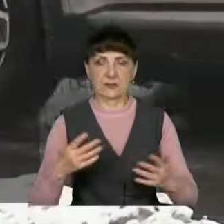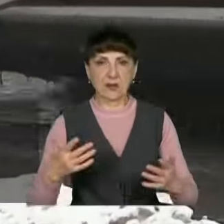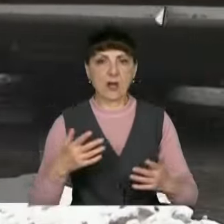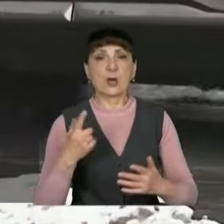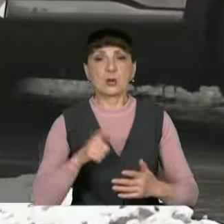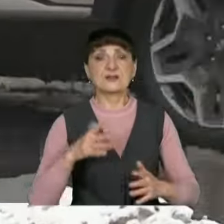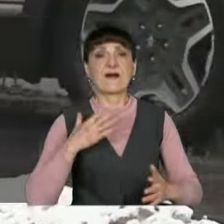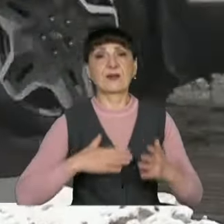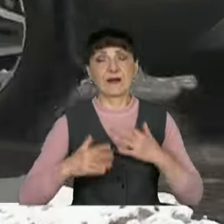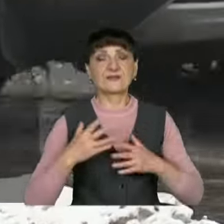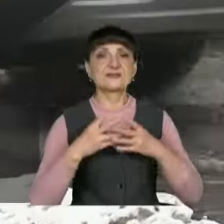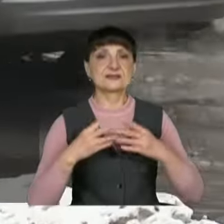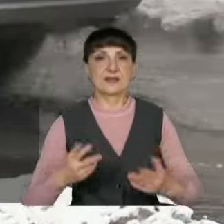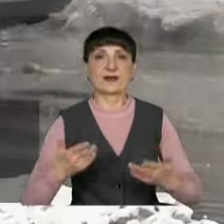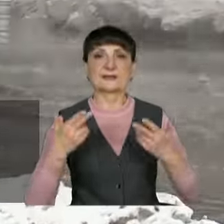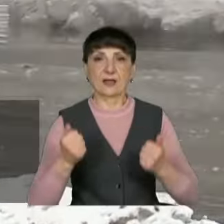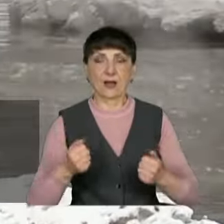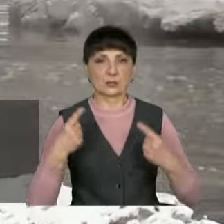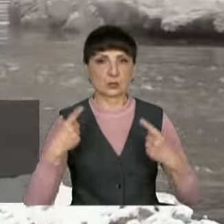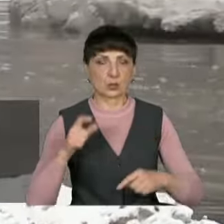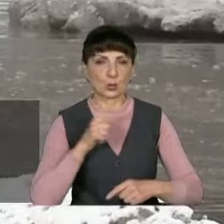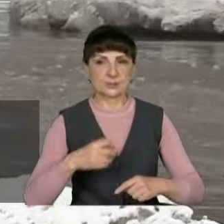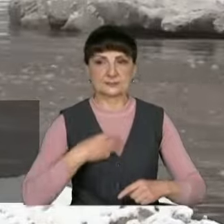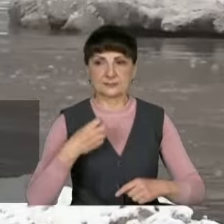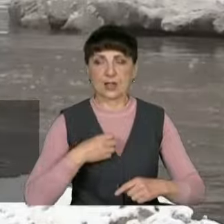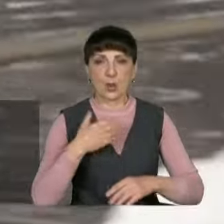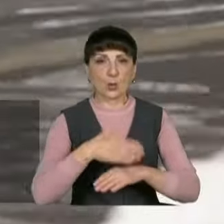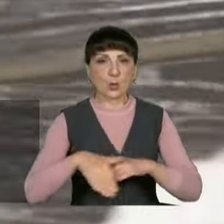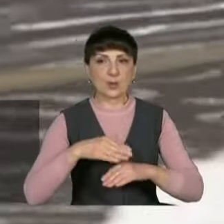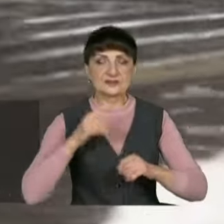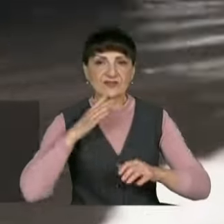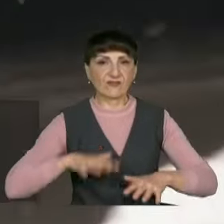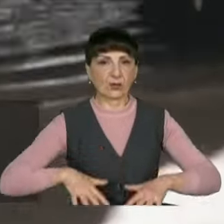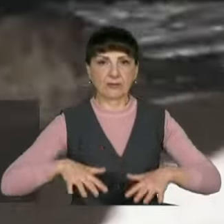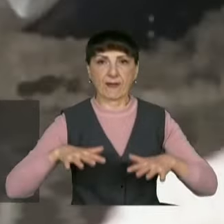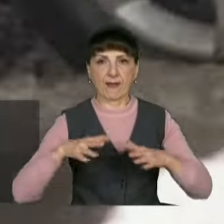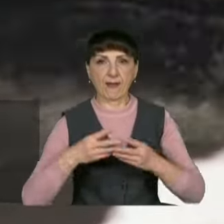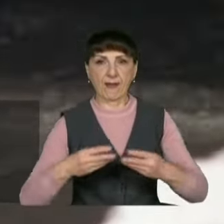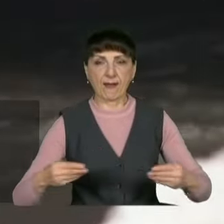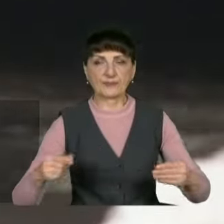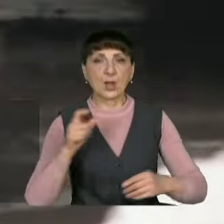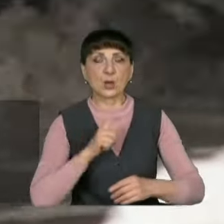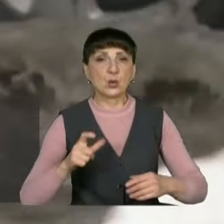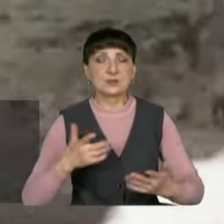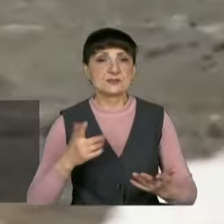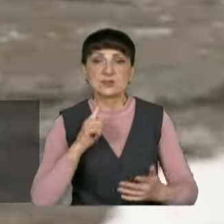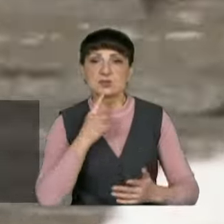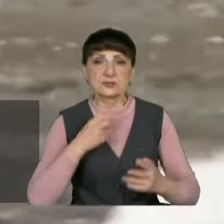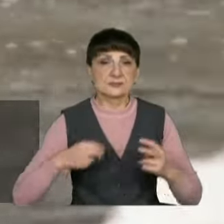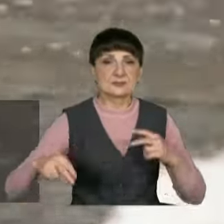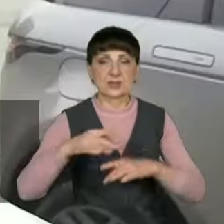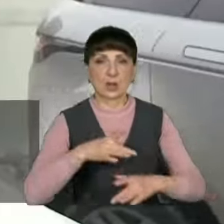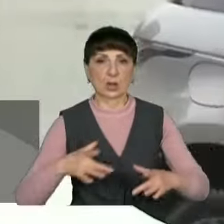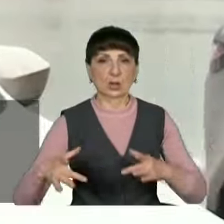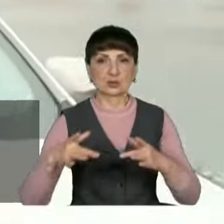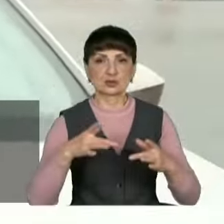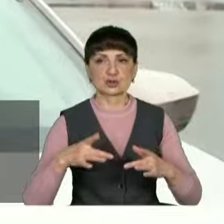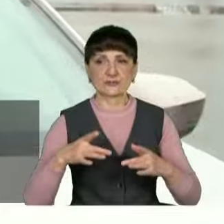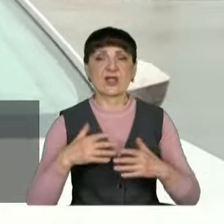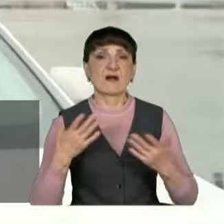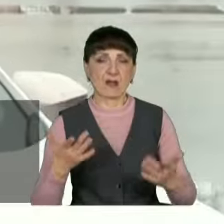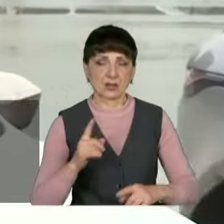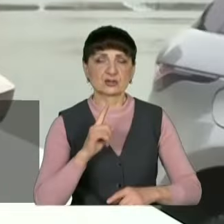люди обрадовались приходу весны, а с другой – улицы города потопили талые воды. Жителям с трудом удается обходить огромные лужи. Конечно,